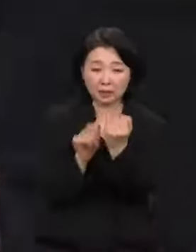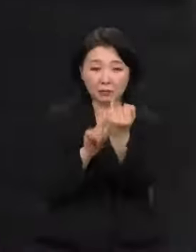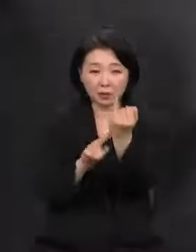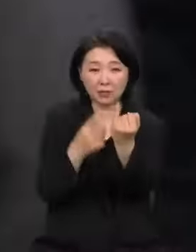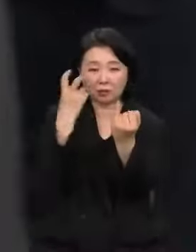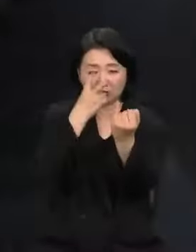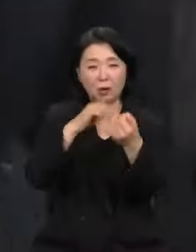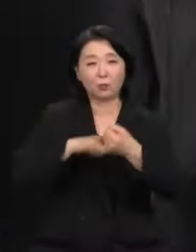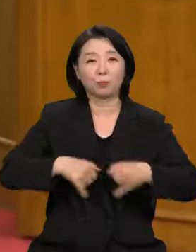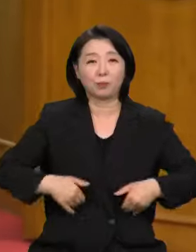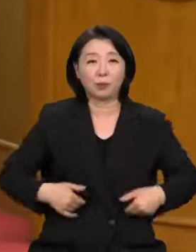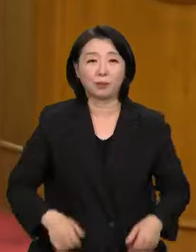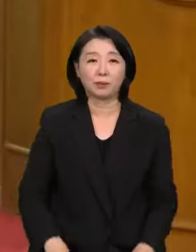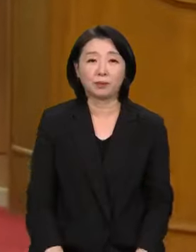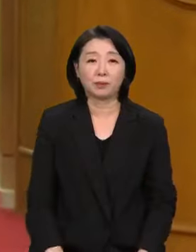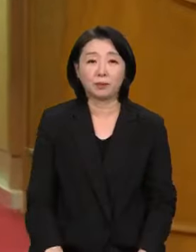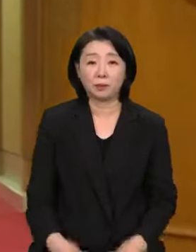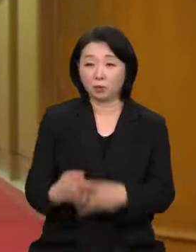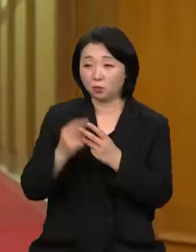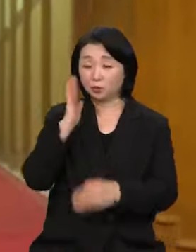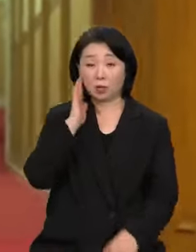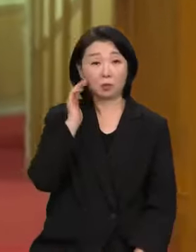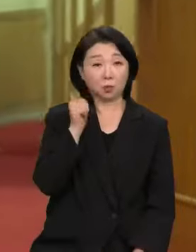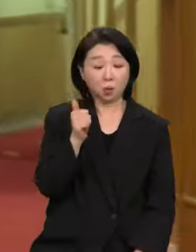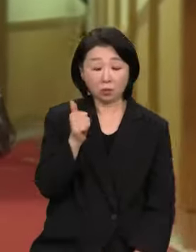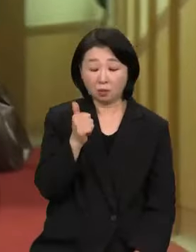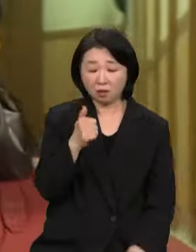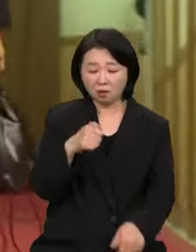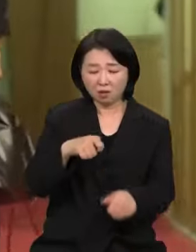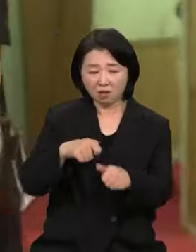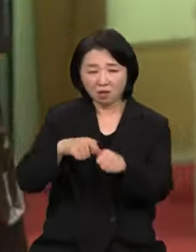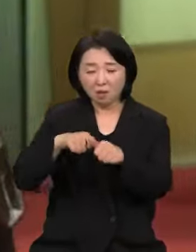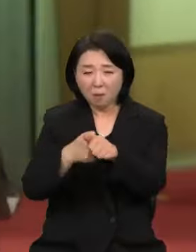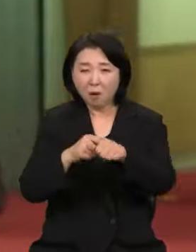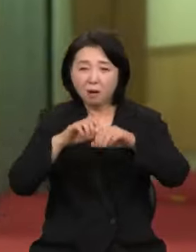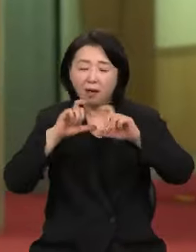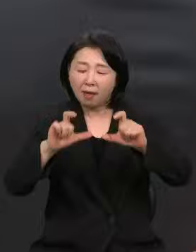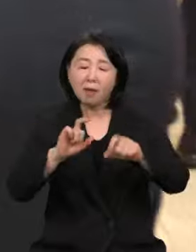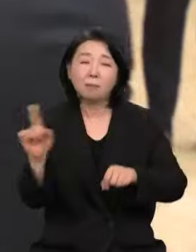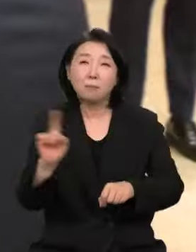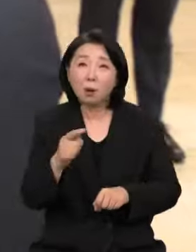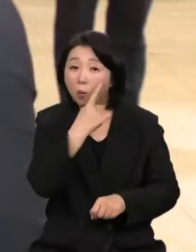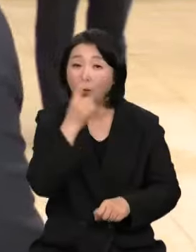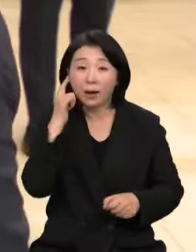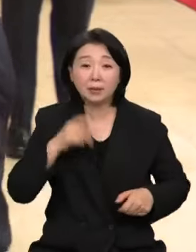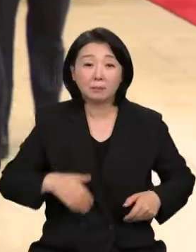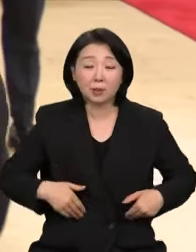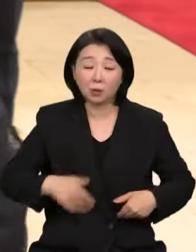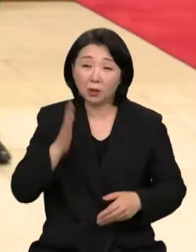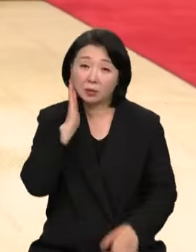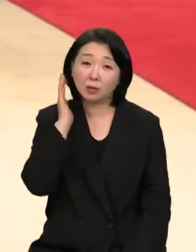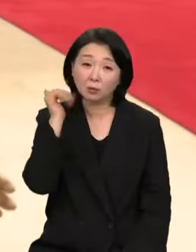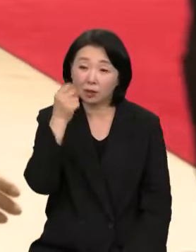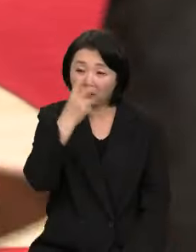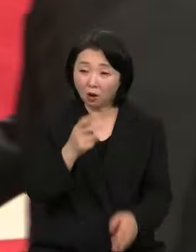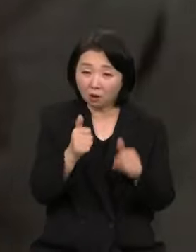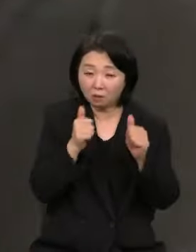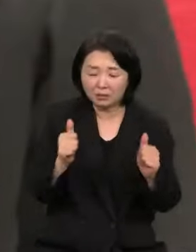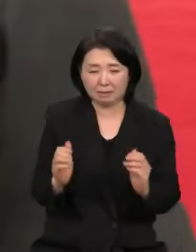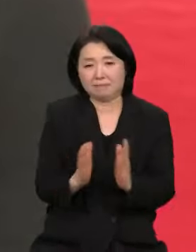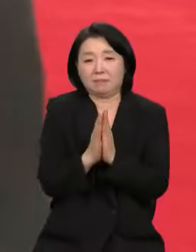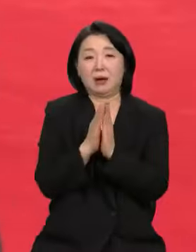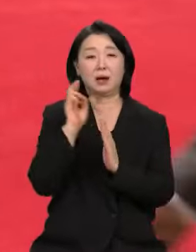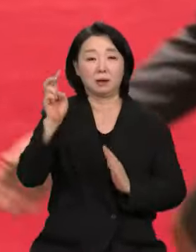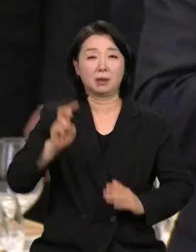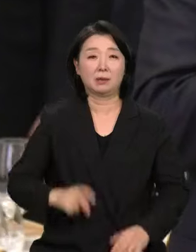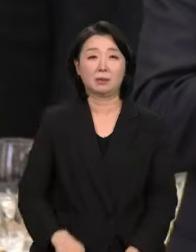조사는 불가피합니다. 또 윤 대통령이 어떤 조치를 했는지도 확인이 필요합니다. 이 과정에서 대통령실과 검찰이 충돌할